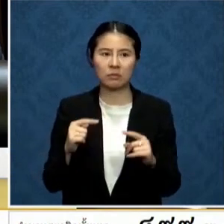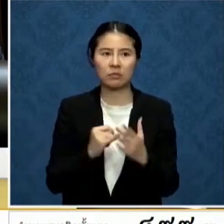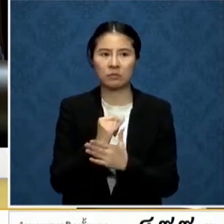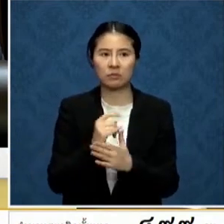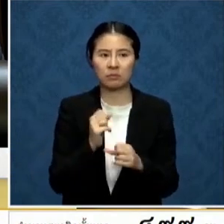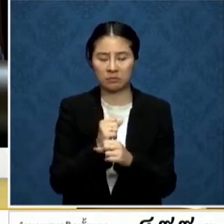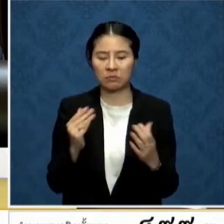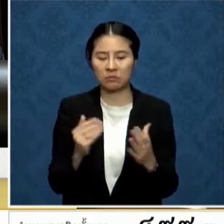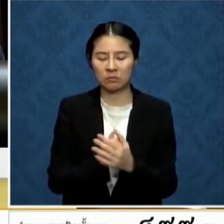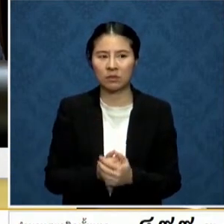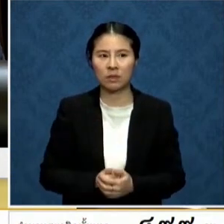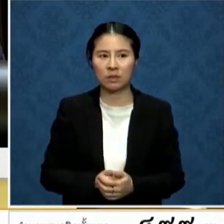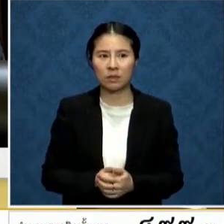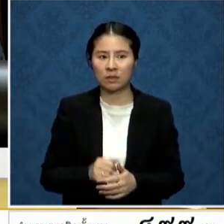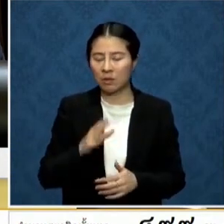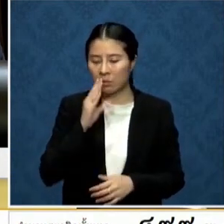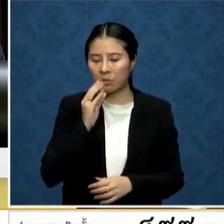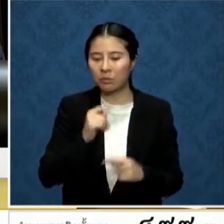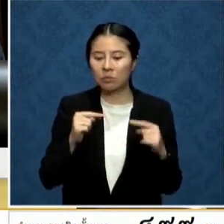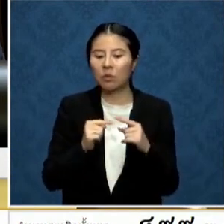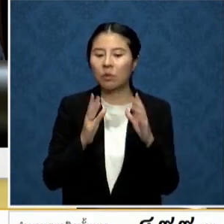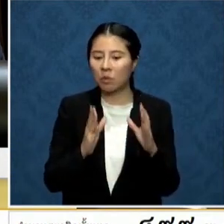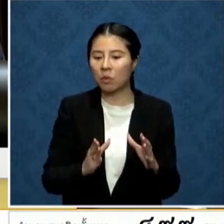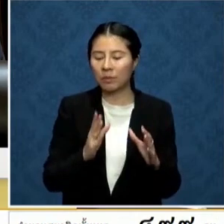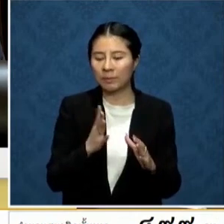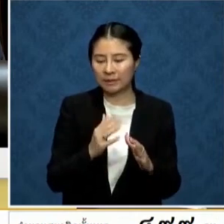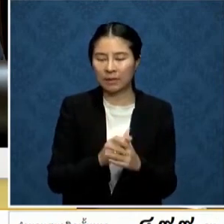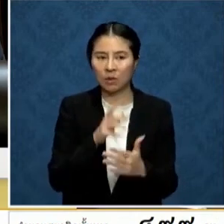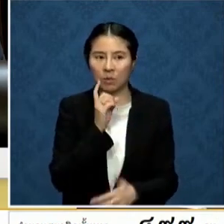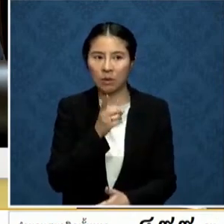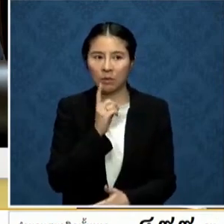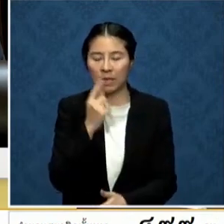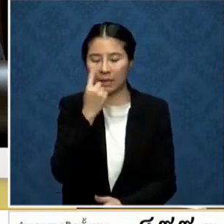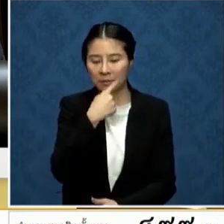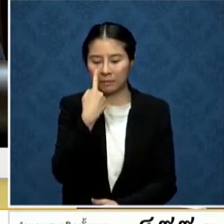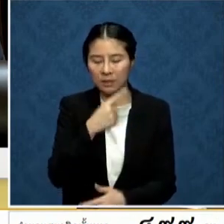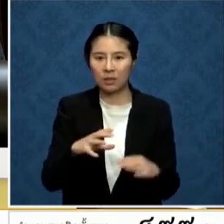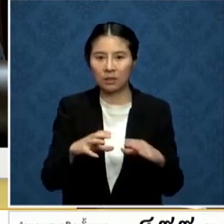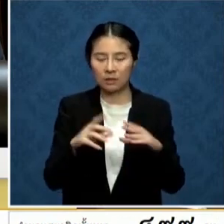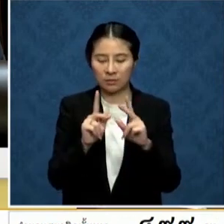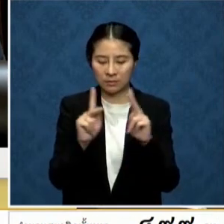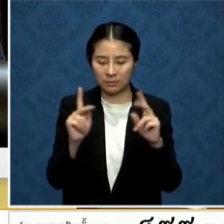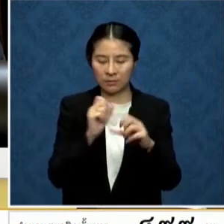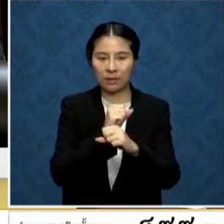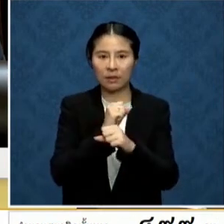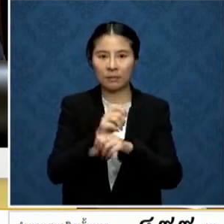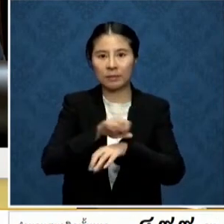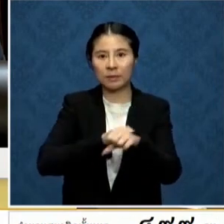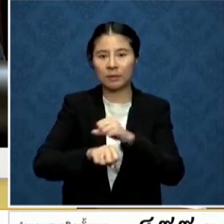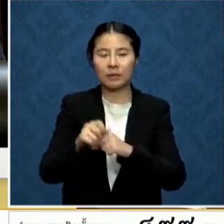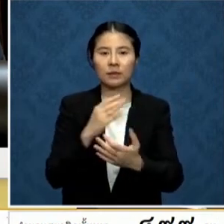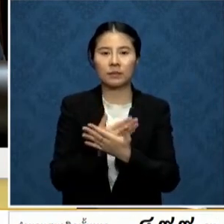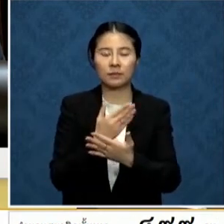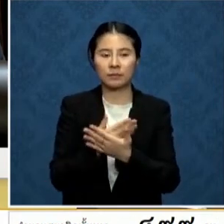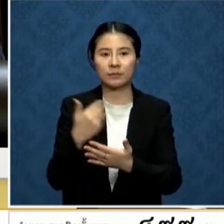เรียนอีกครั้งนะครับไม่ได้พูดถึงเรื่องของตัวบุคคล 2ในส่วนของกรรมาธิการติดตามการปฏิบัติงานคืองบประมาณนะ